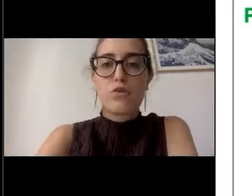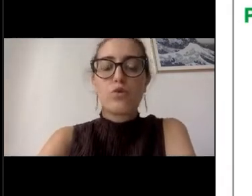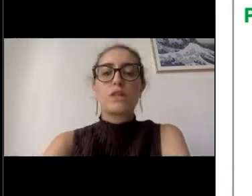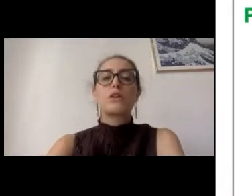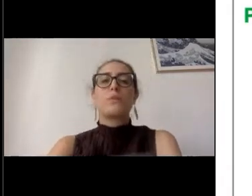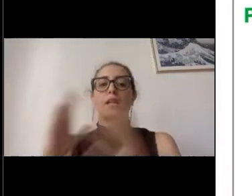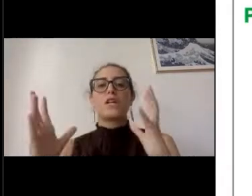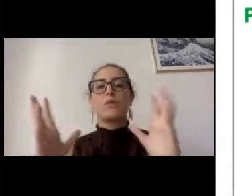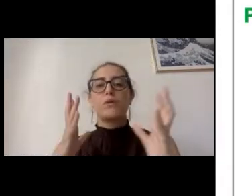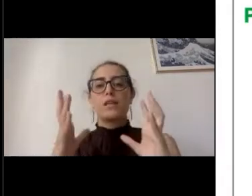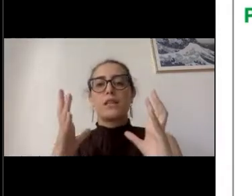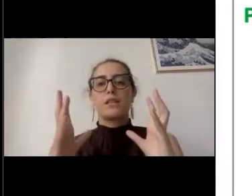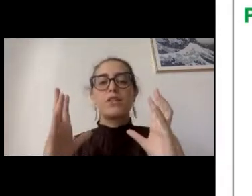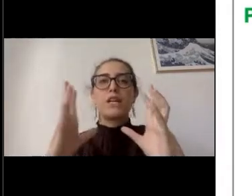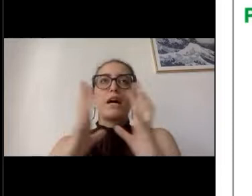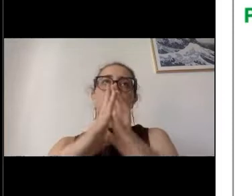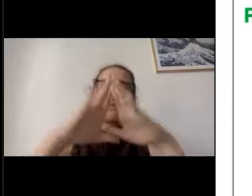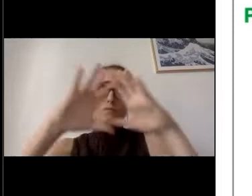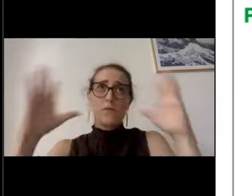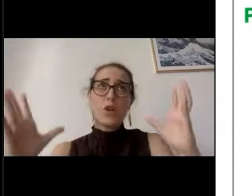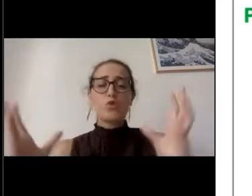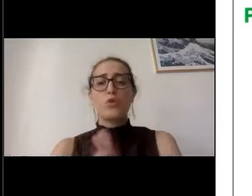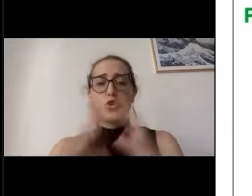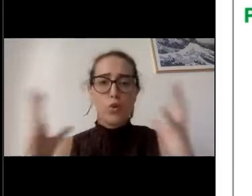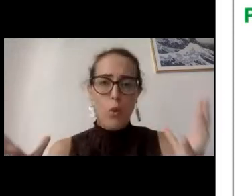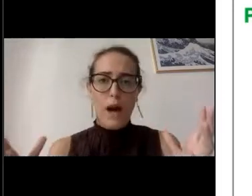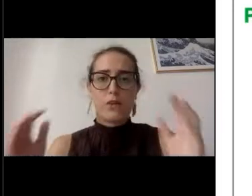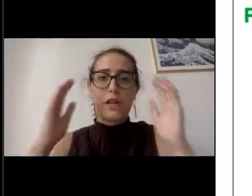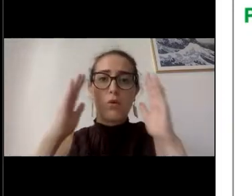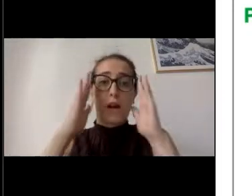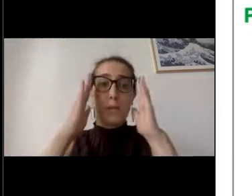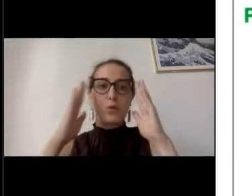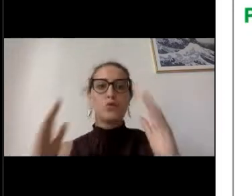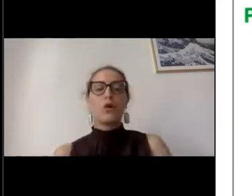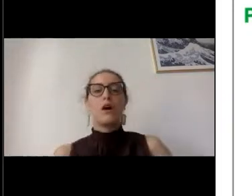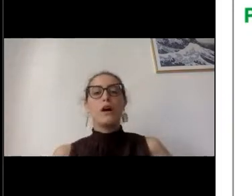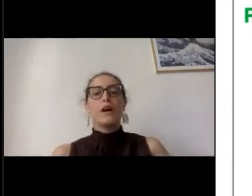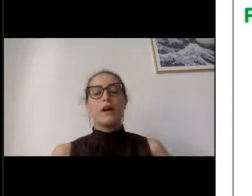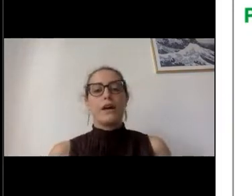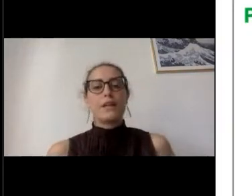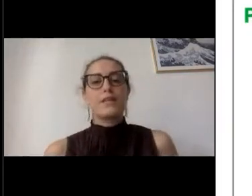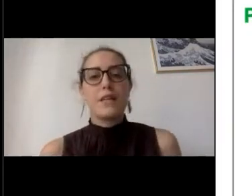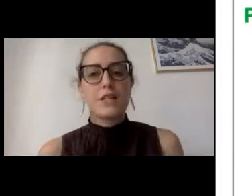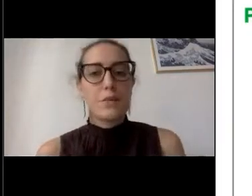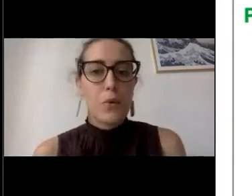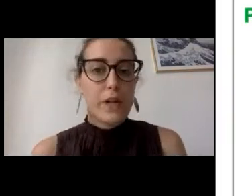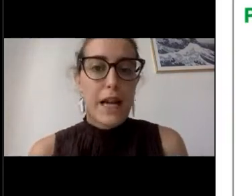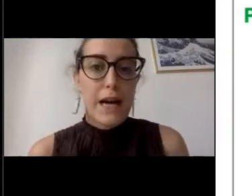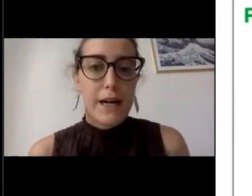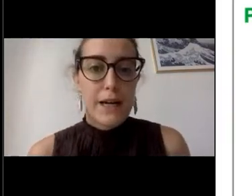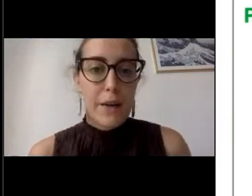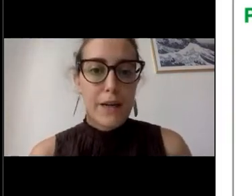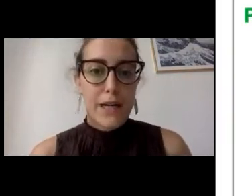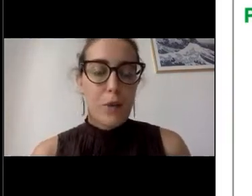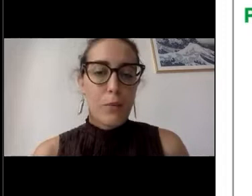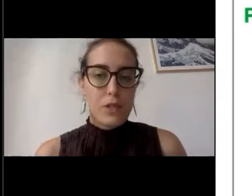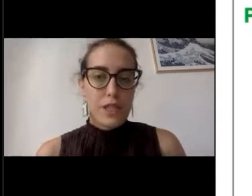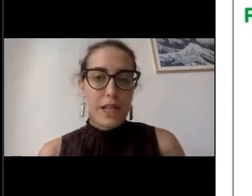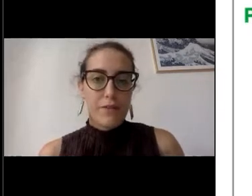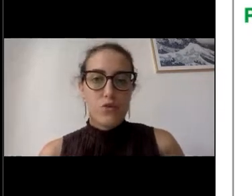di ristrutturazione perché diciamo che questa strategia costruisce un quadro nel quale appunto si pone la